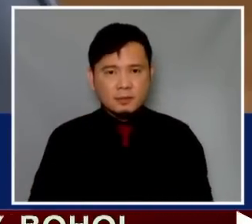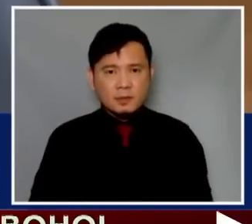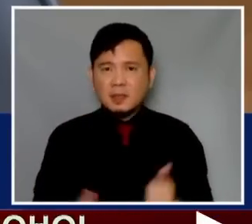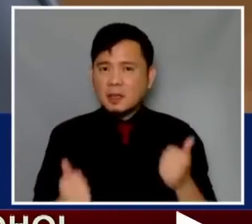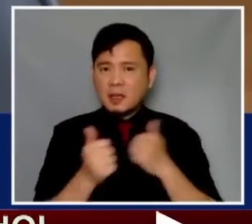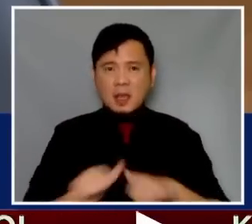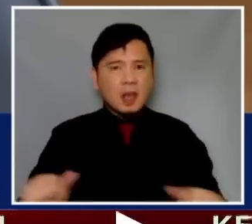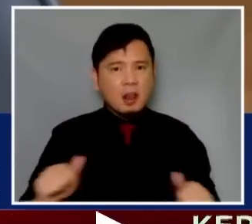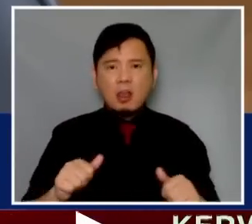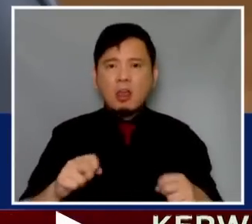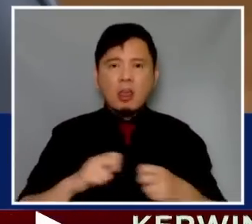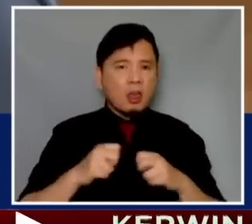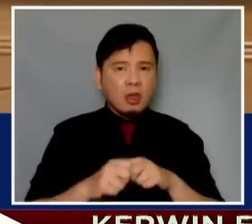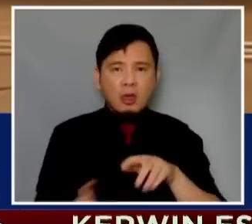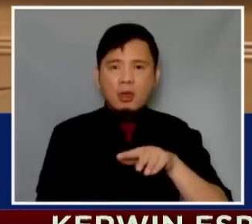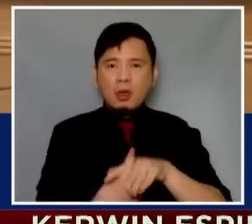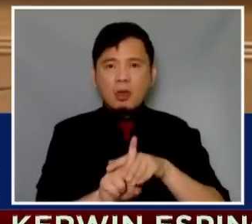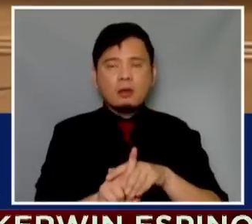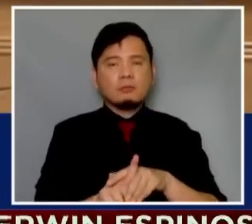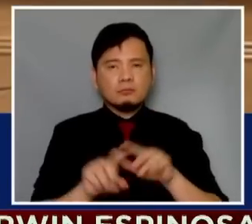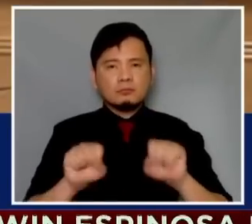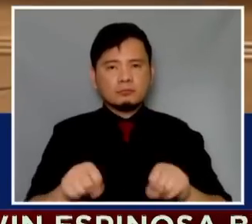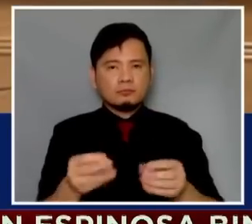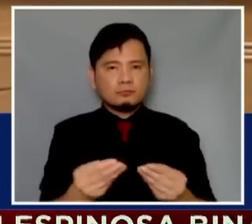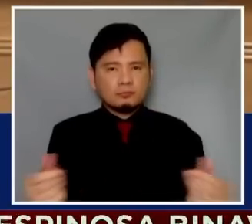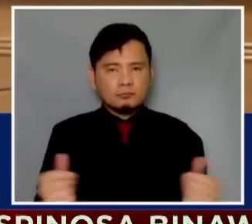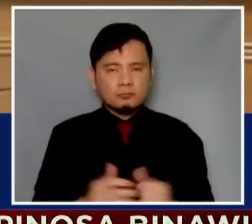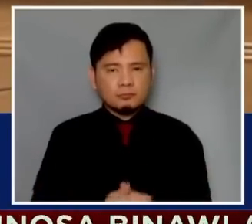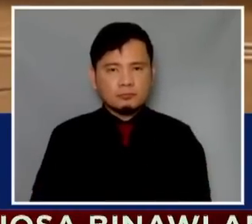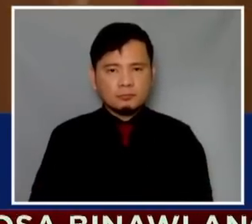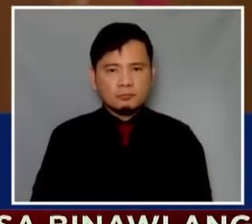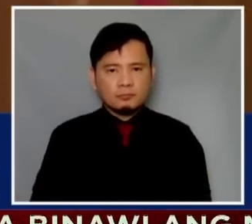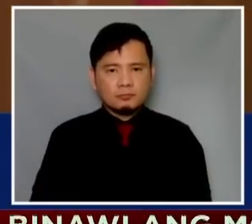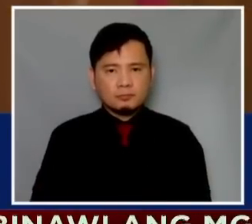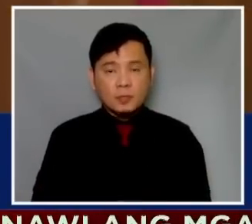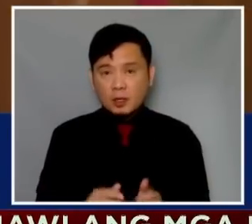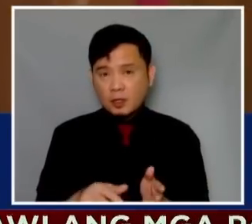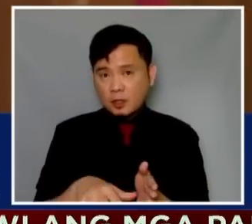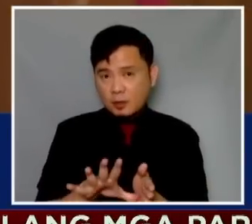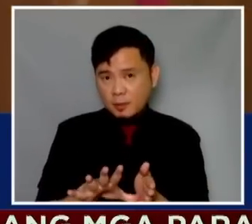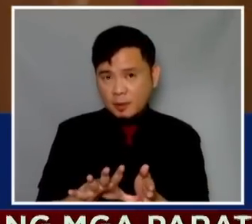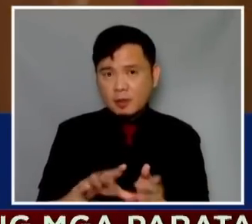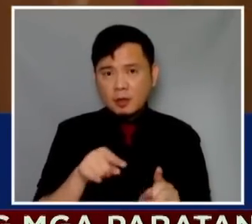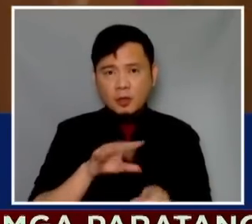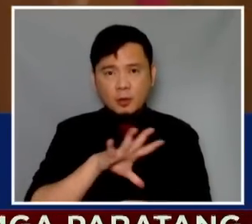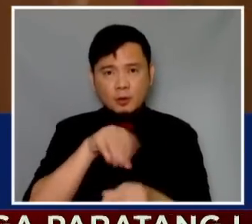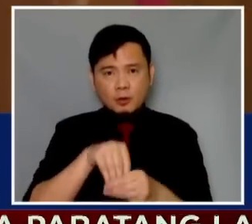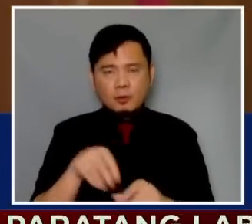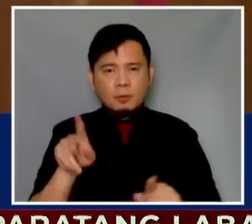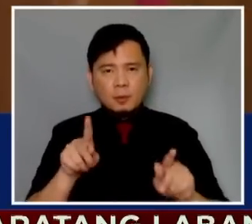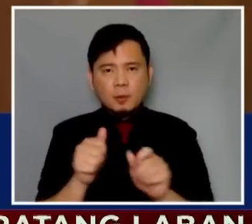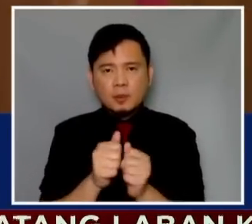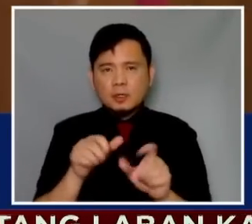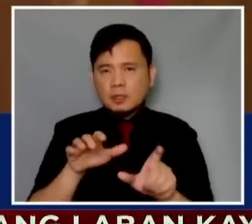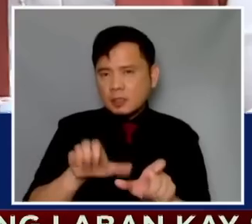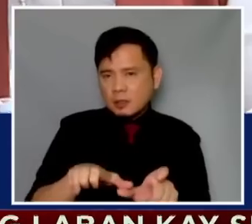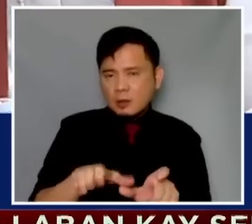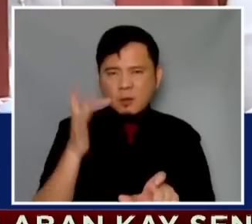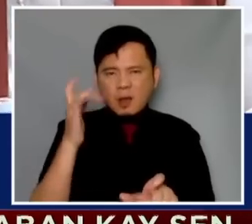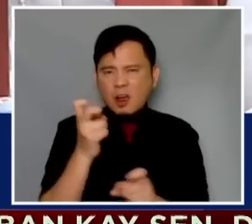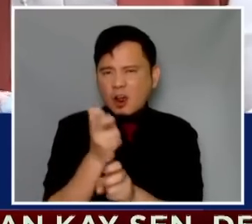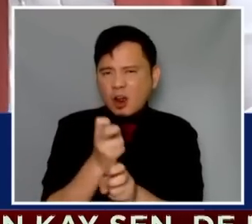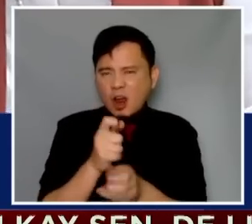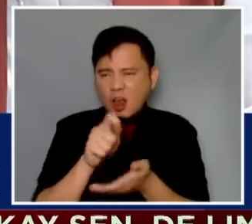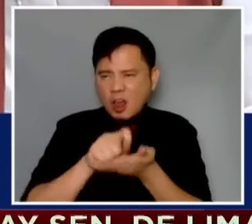mangyari, we will have an elections. Papayagan naman ng COMELEC ang mga kasama ng may kapansanan, lalo na yung hirap makasulat sa balota